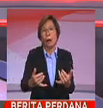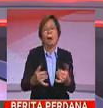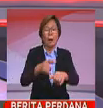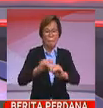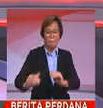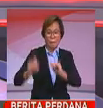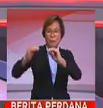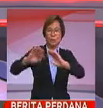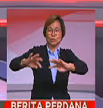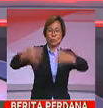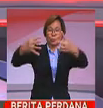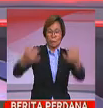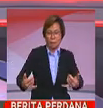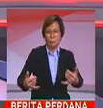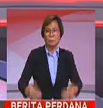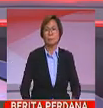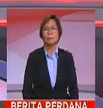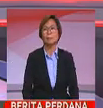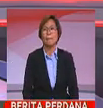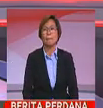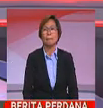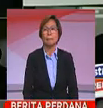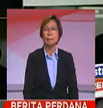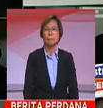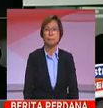memasuki peringkat suku akhir.